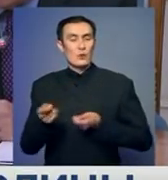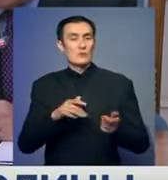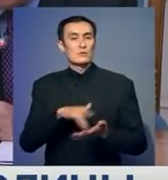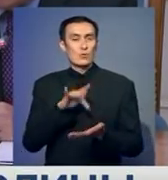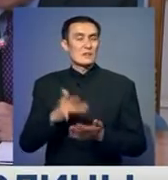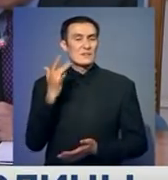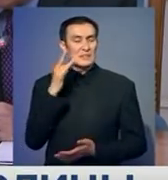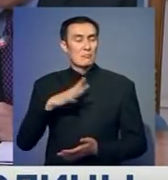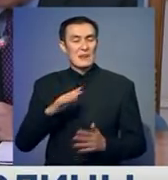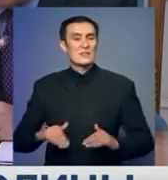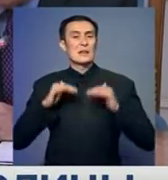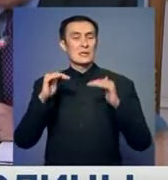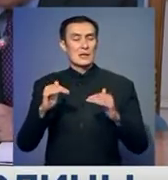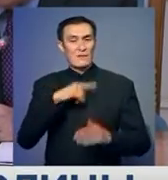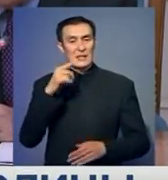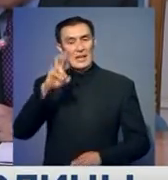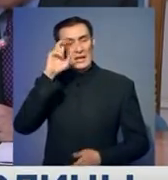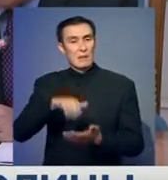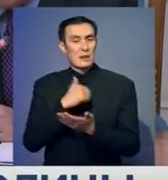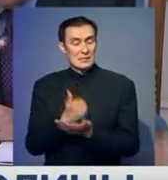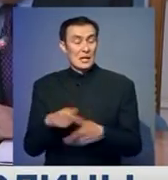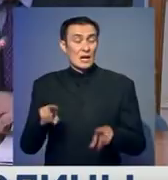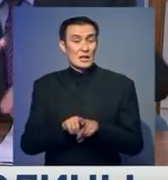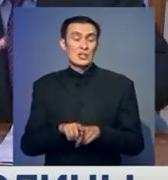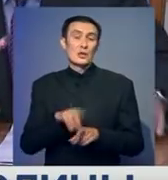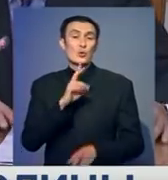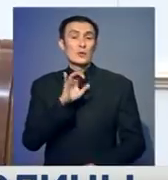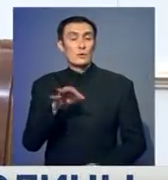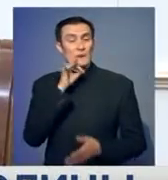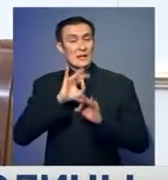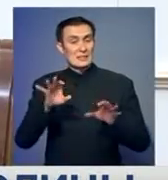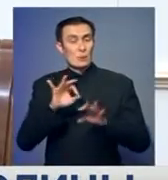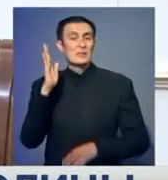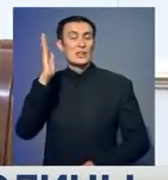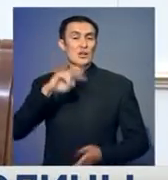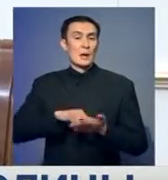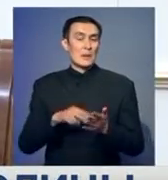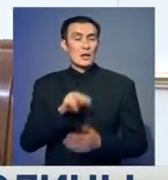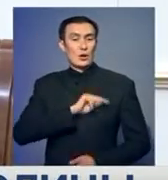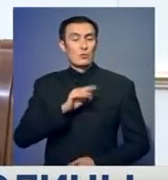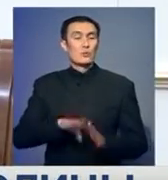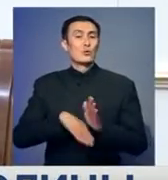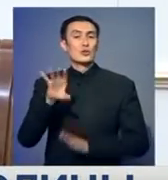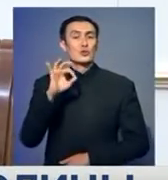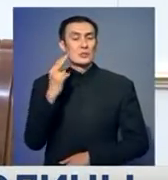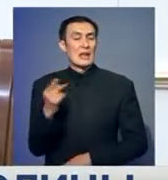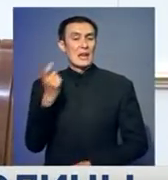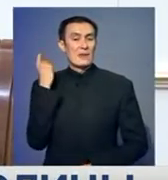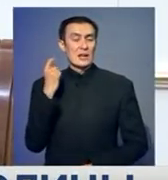города всегда высоки, сказал Ельбасы. В свою очередь, Алтай Кульгинов рассказал о предстоящих планах работы. По